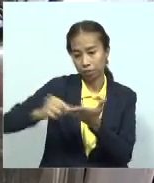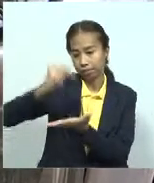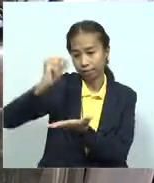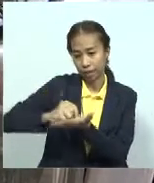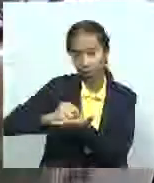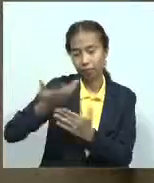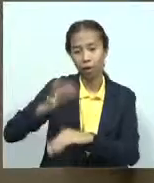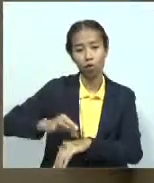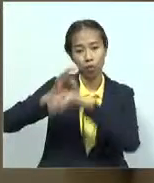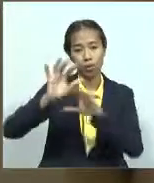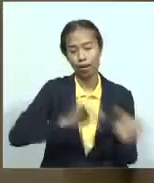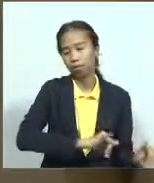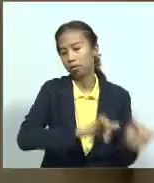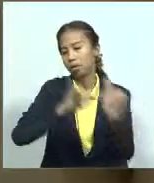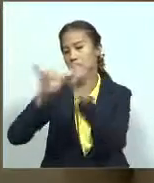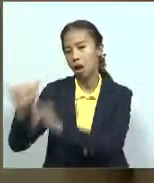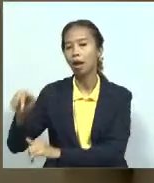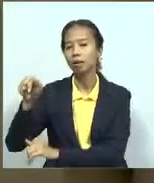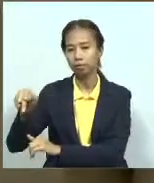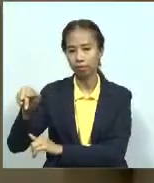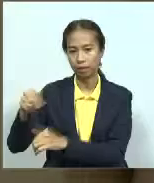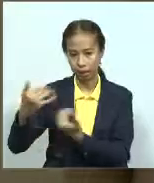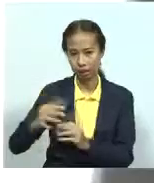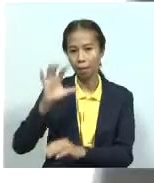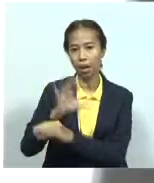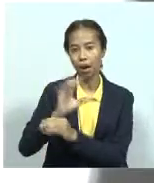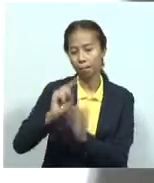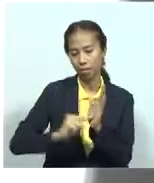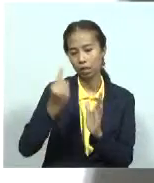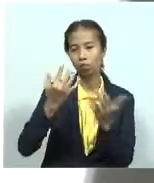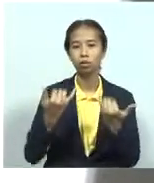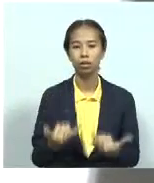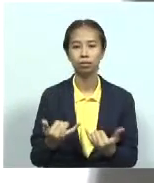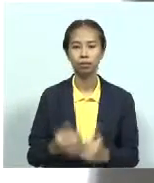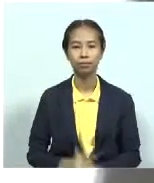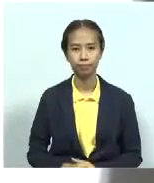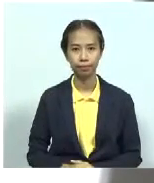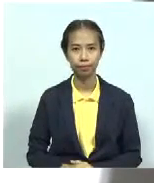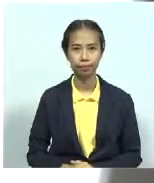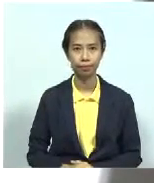ายโยธาเขตบางรักออกจากพื้นที่โดยให้มีผลบังคับตั้งแต่วันนี้เป็นต้นไปค่ะ